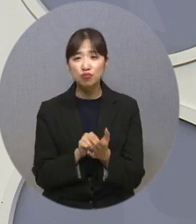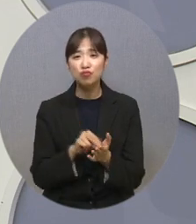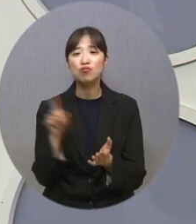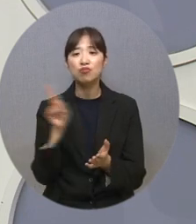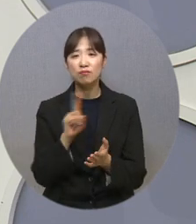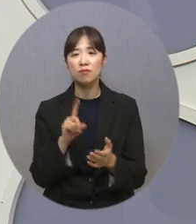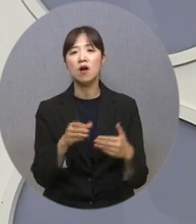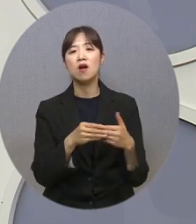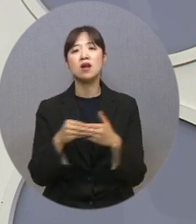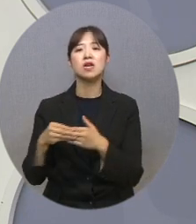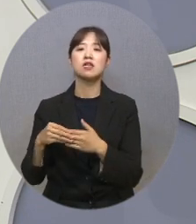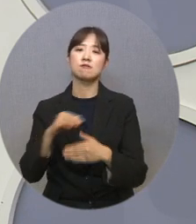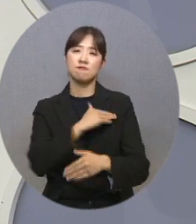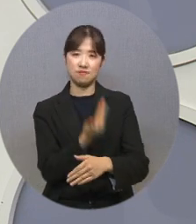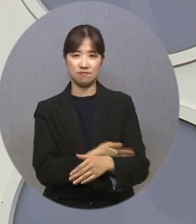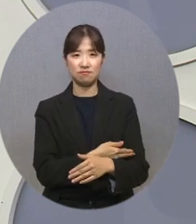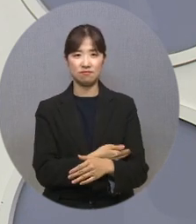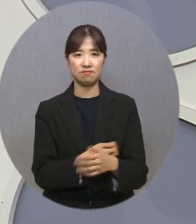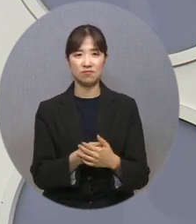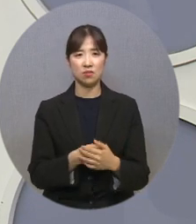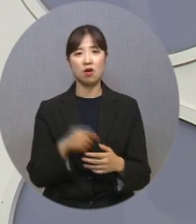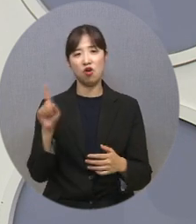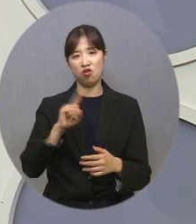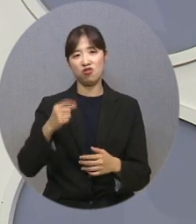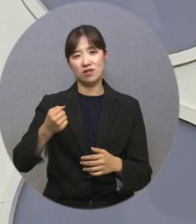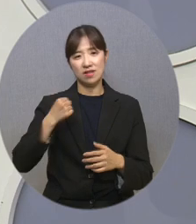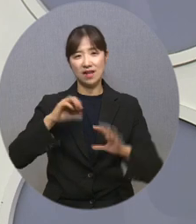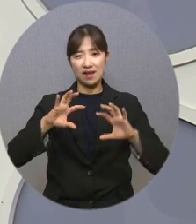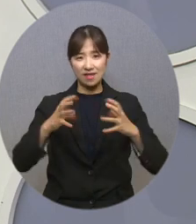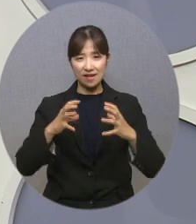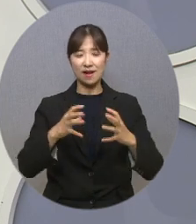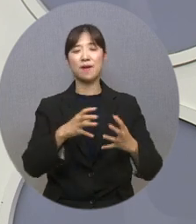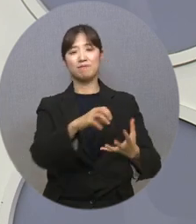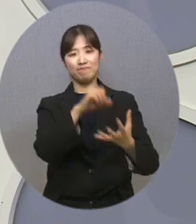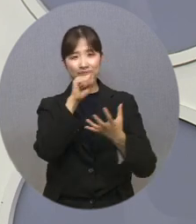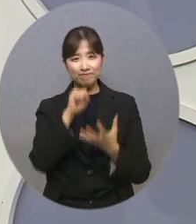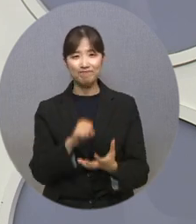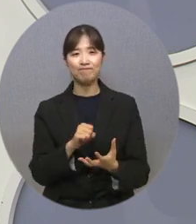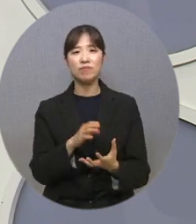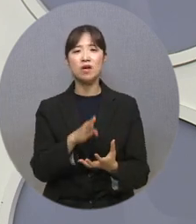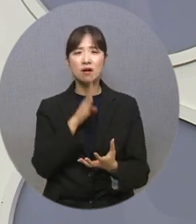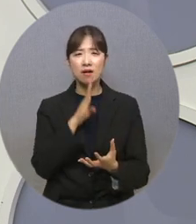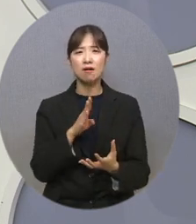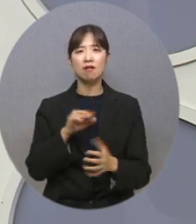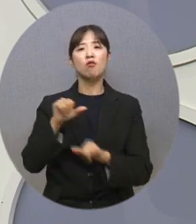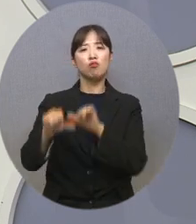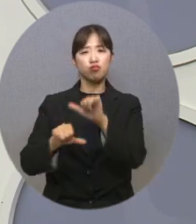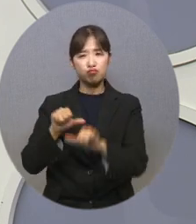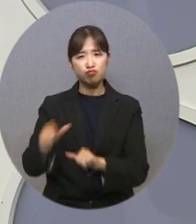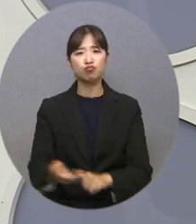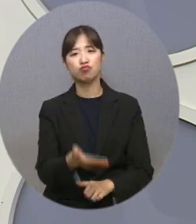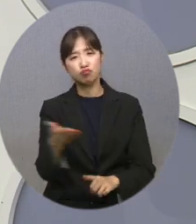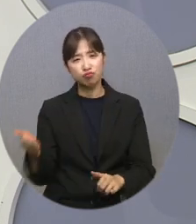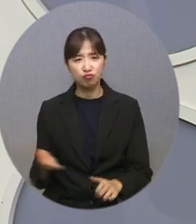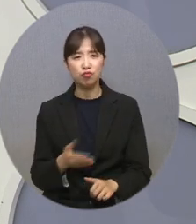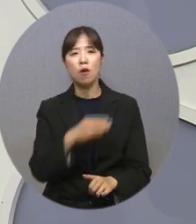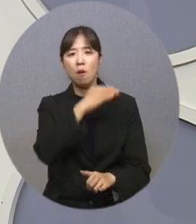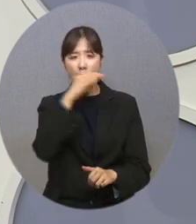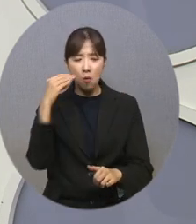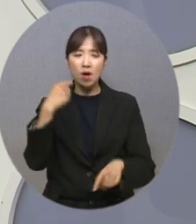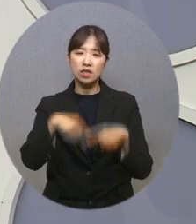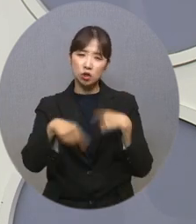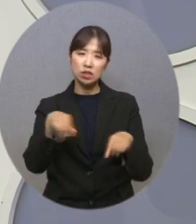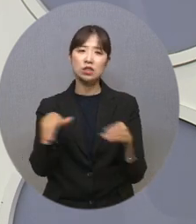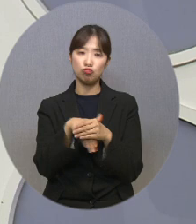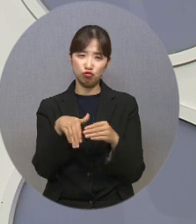리더십이에요. 어떤 세력이 나라를 받아가지고 정말 차세대에게 올바른